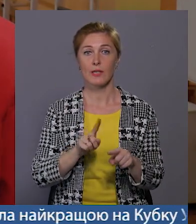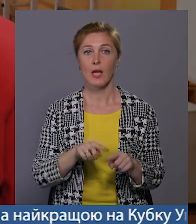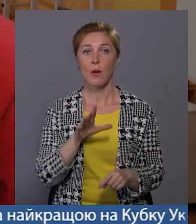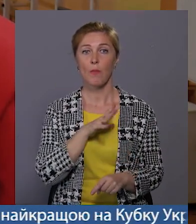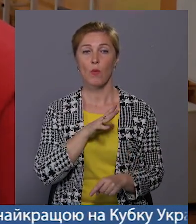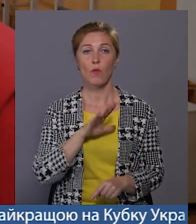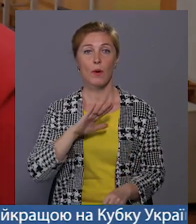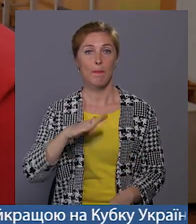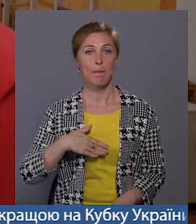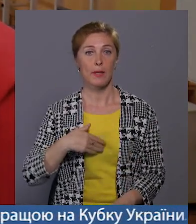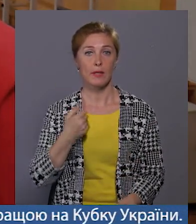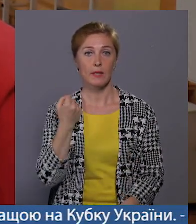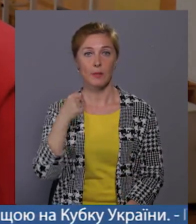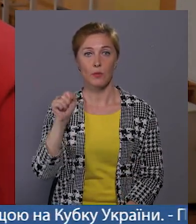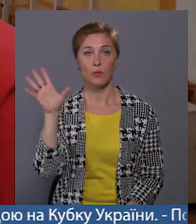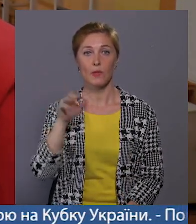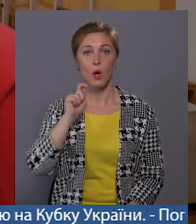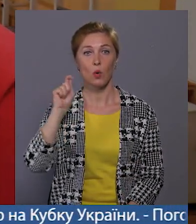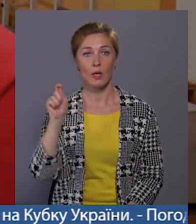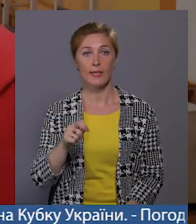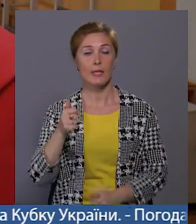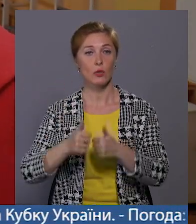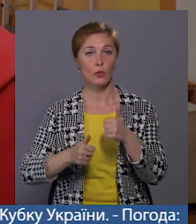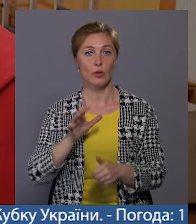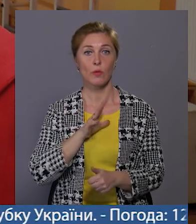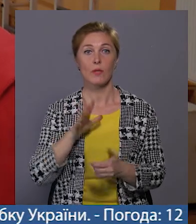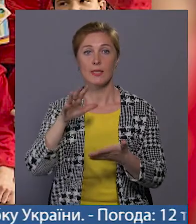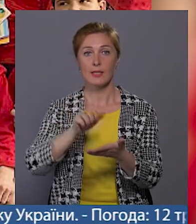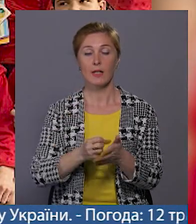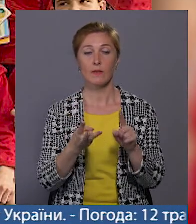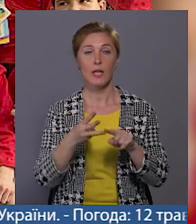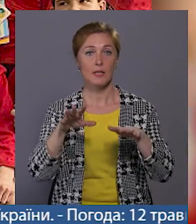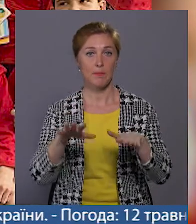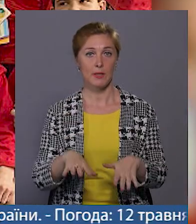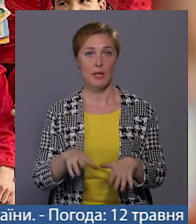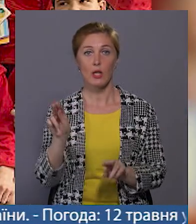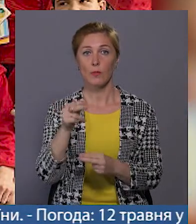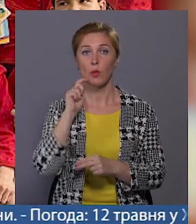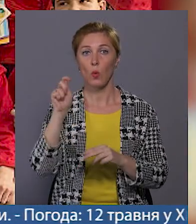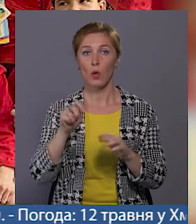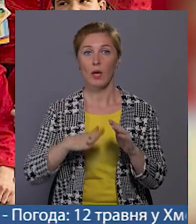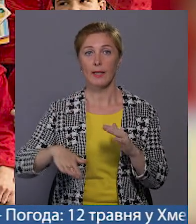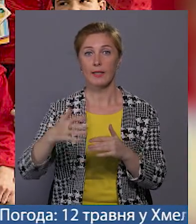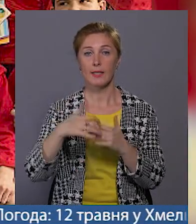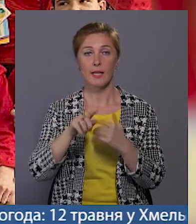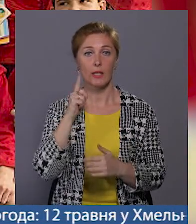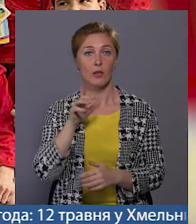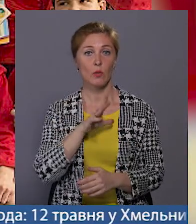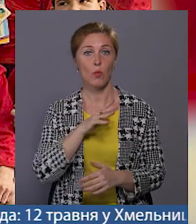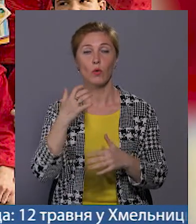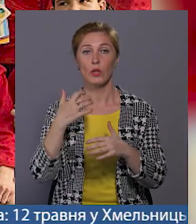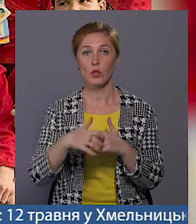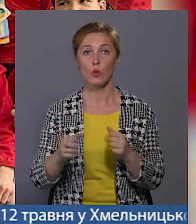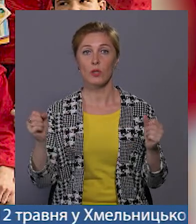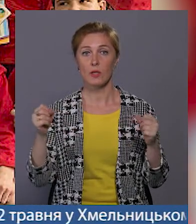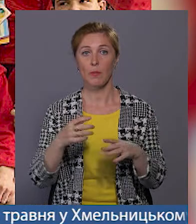мій дебют, це всеукраїнський турнір був, там я зайняв 3-е місце. Чемпіонат України серед кадетів, який проходив у Херсоні,